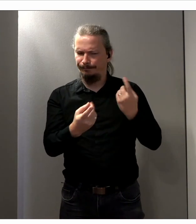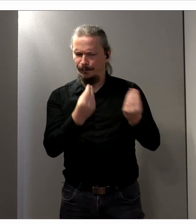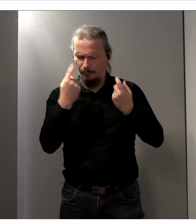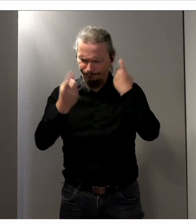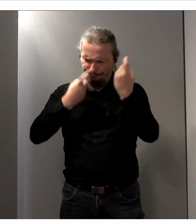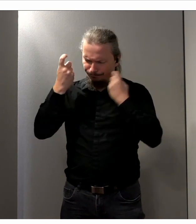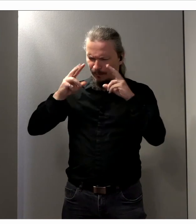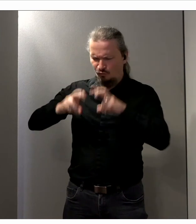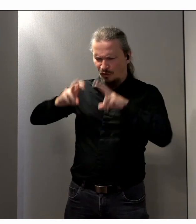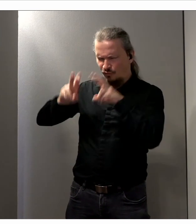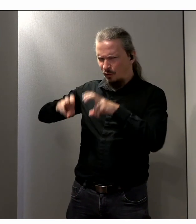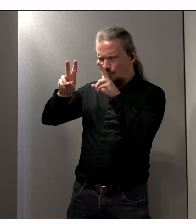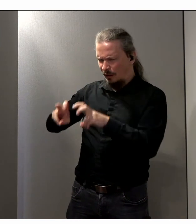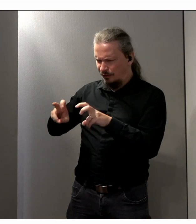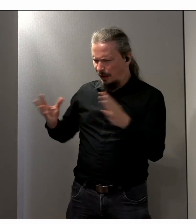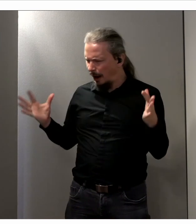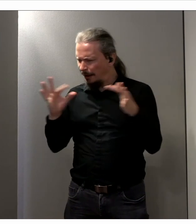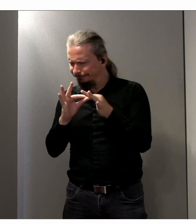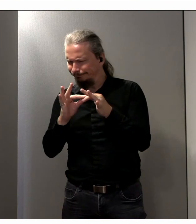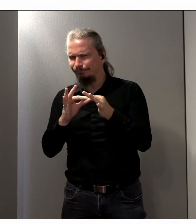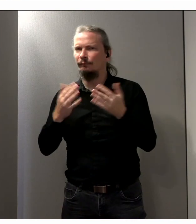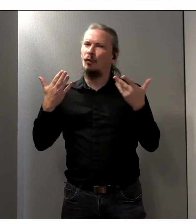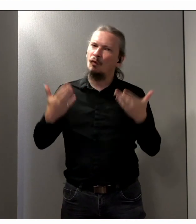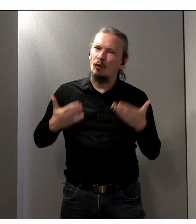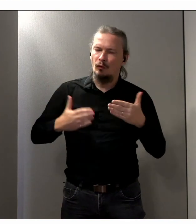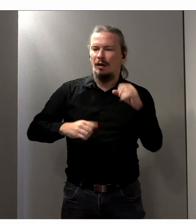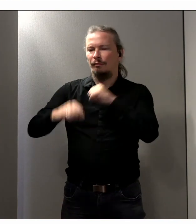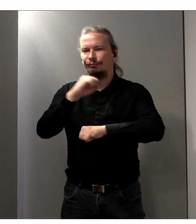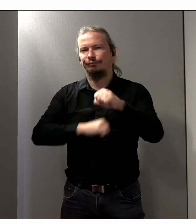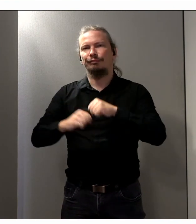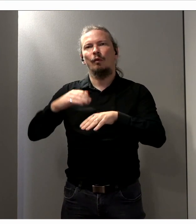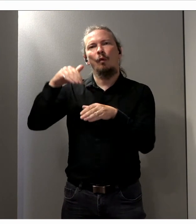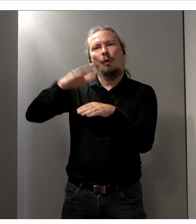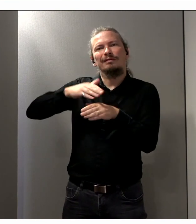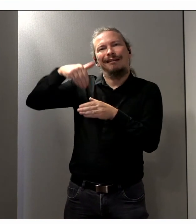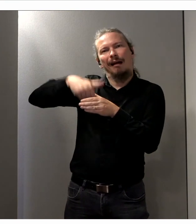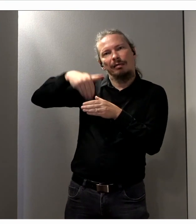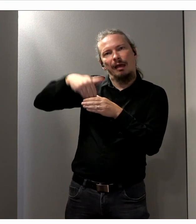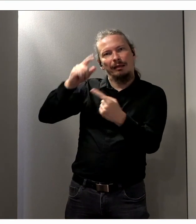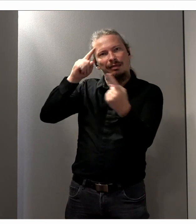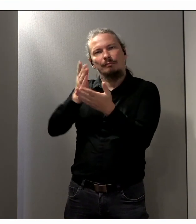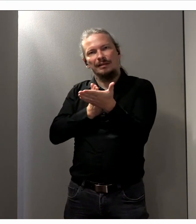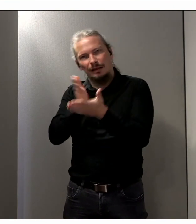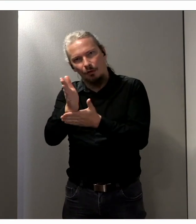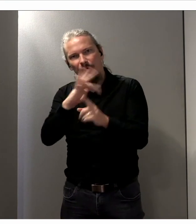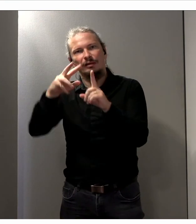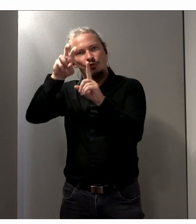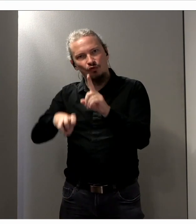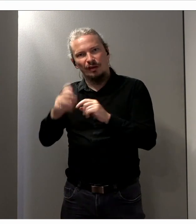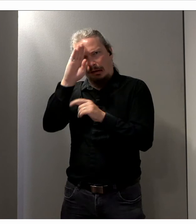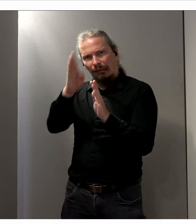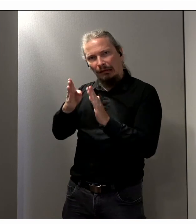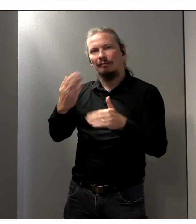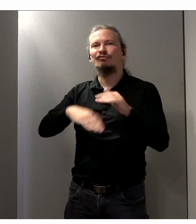réflexions et recherches sur ce sujet que je veux organiser les travaux du Conseil interne pour les questions sémantiques sociologiques et éthiques